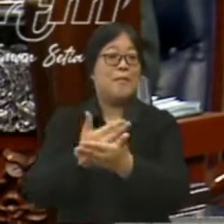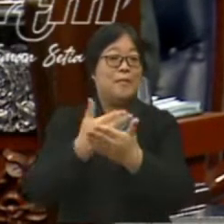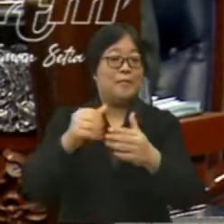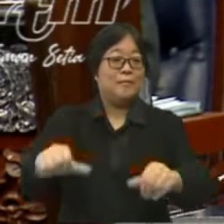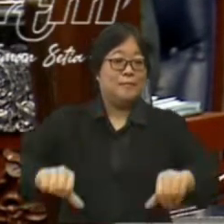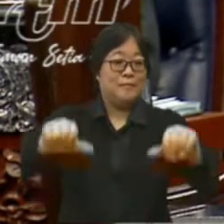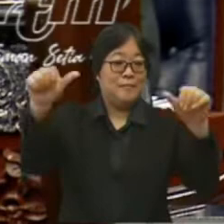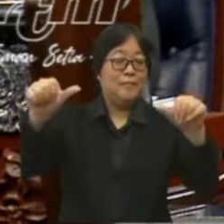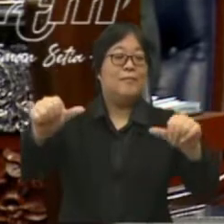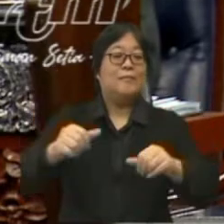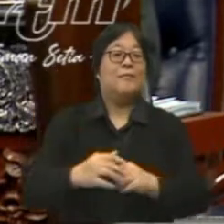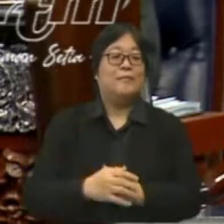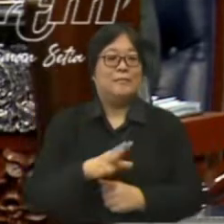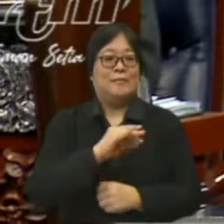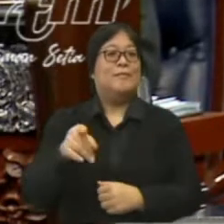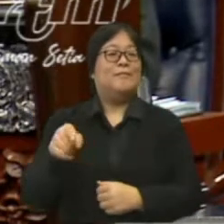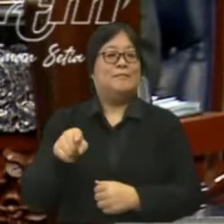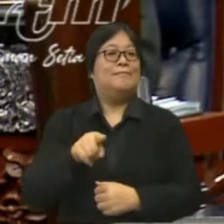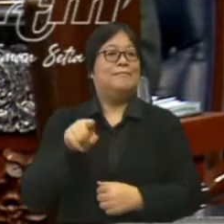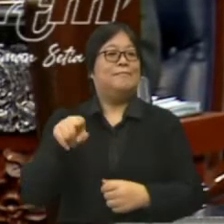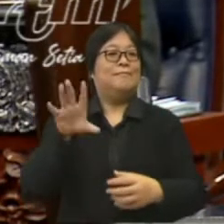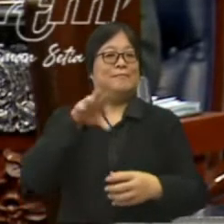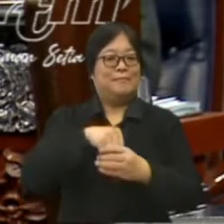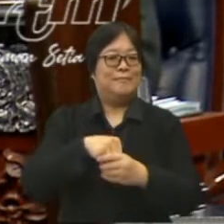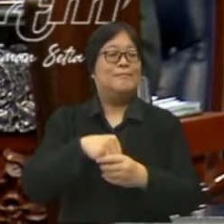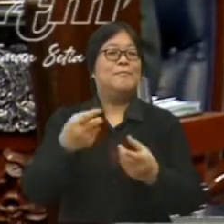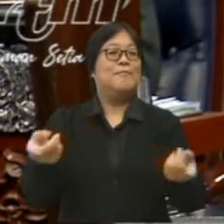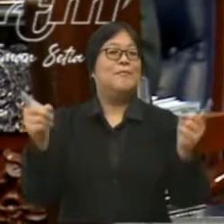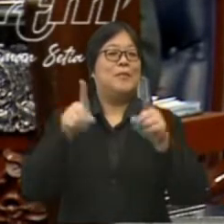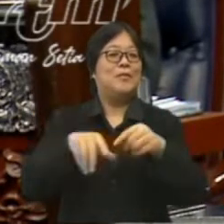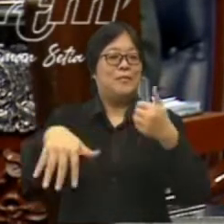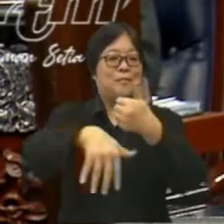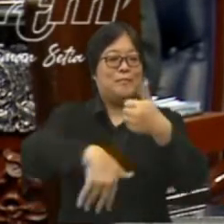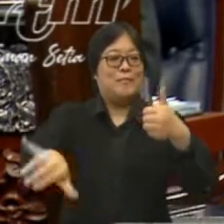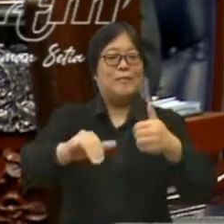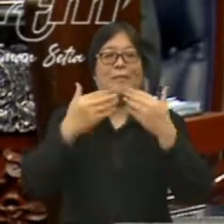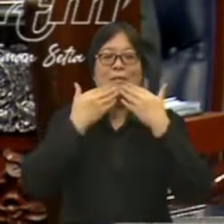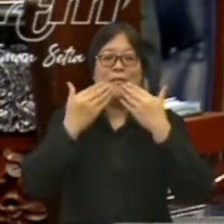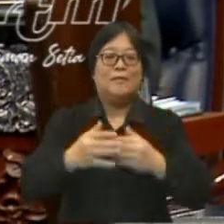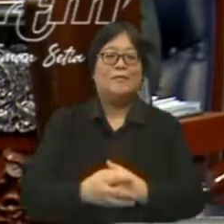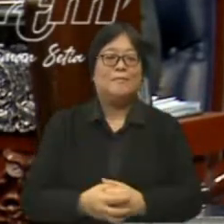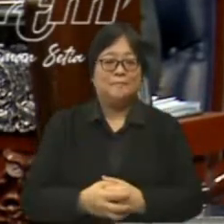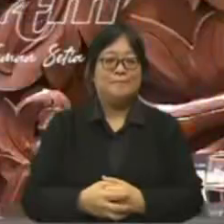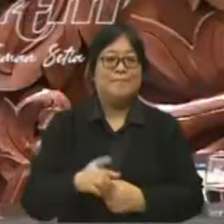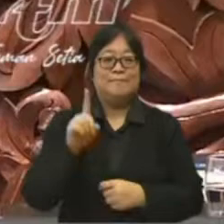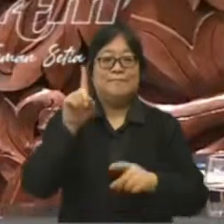dan merasa Ih hal-hal yang berlaku di tingkat aka umbi terkasih